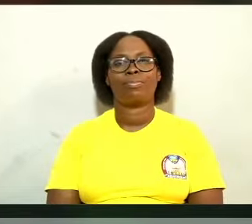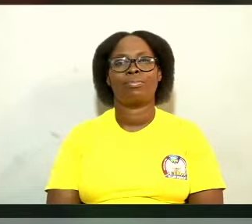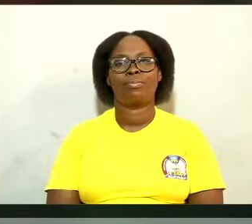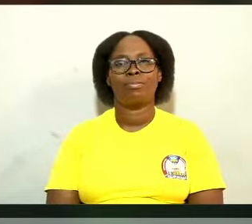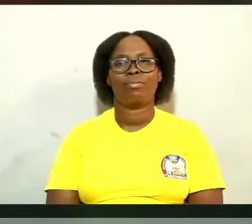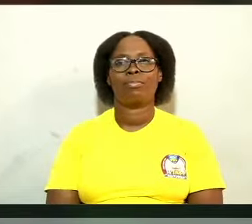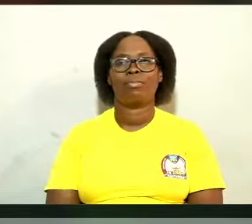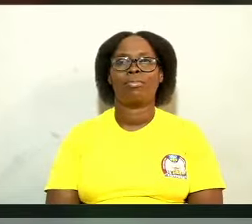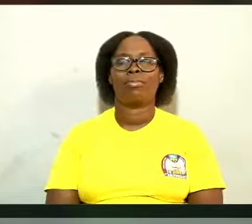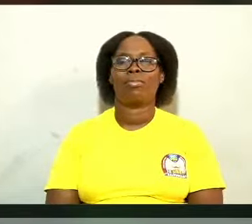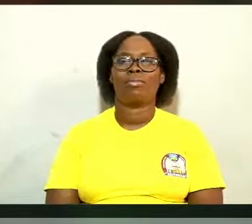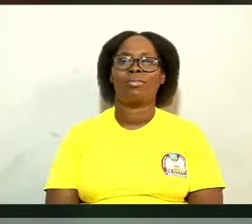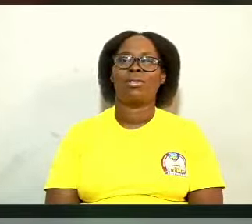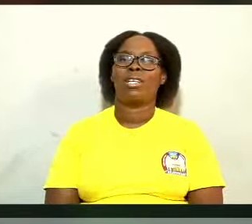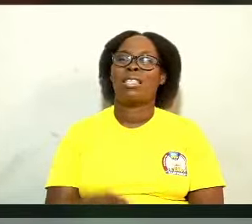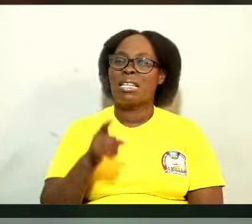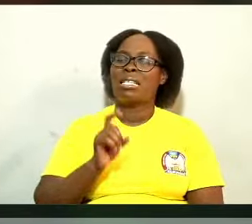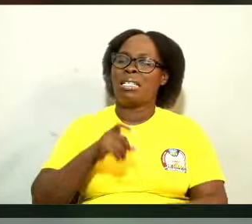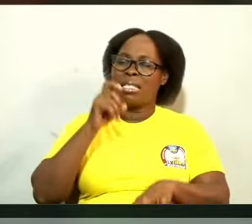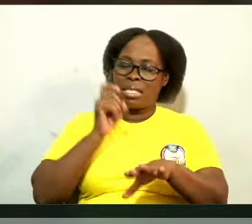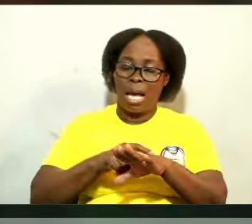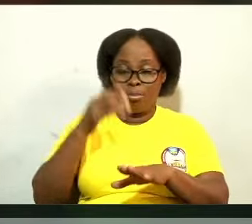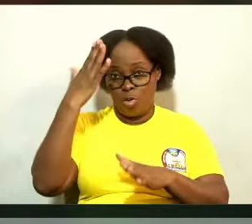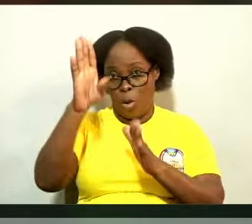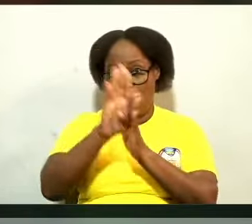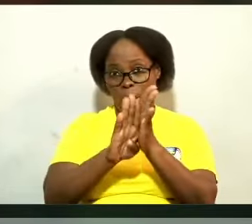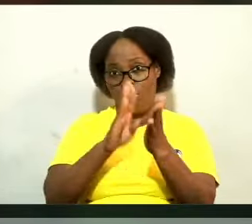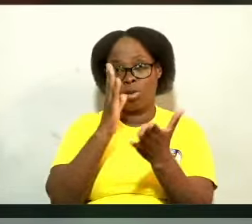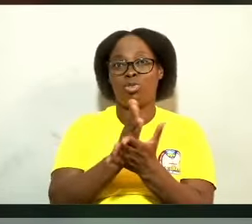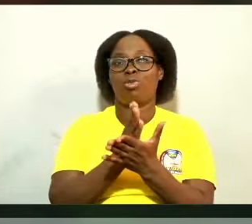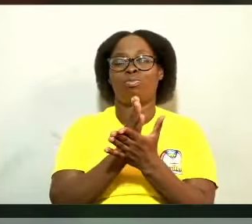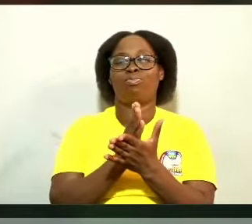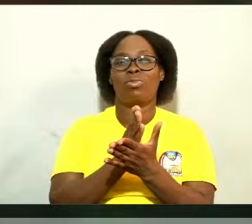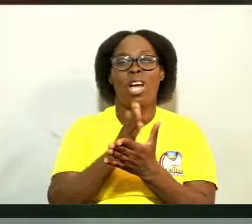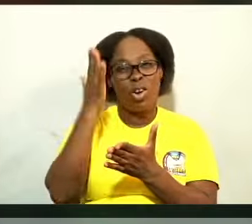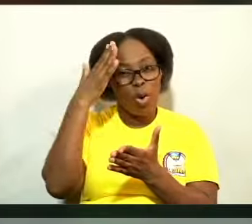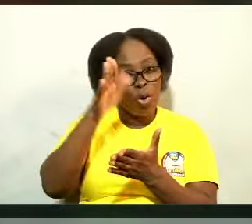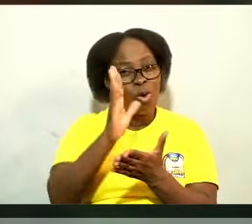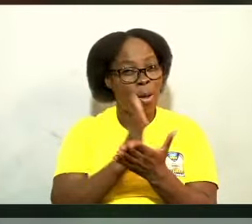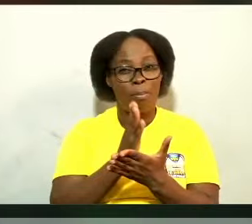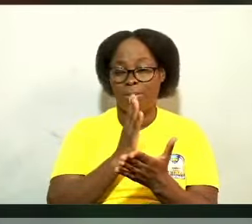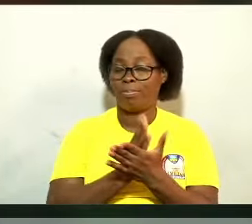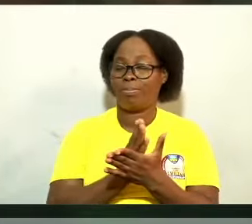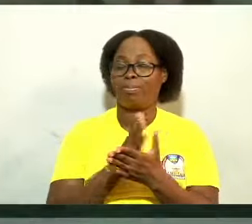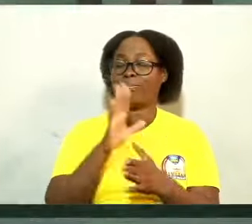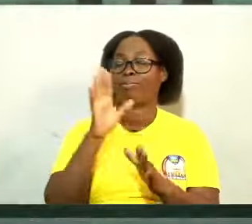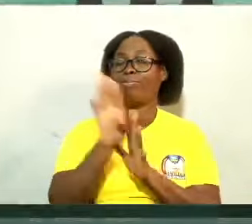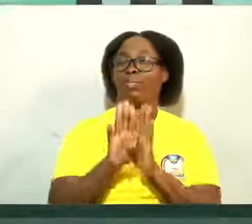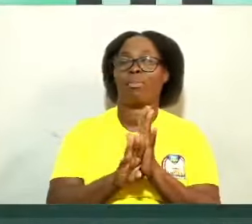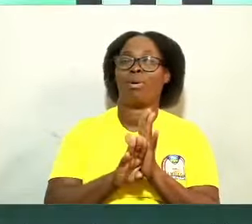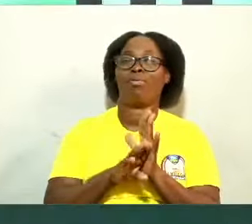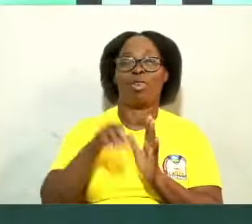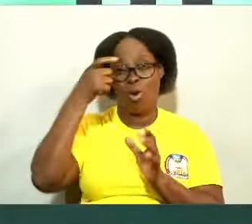Huu mgawanyo uko pure, pure the Bible, pure Biblia, OG, original.